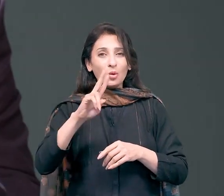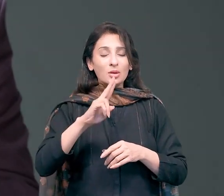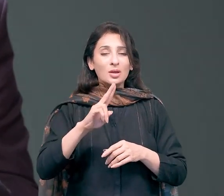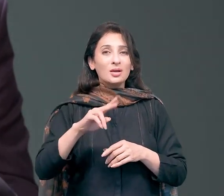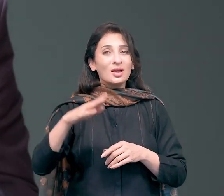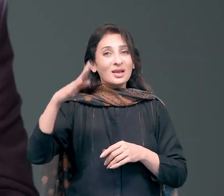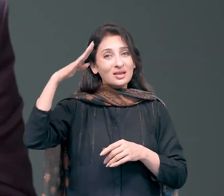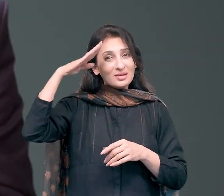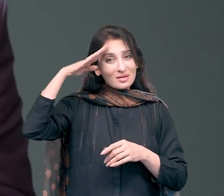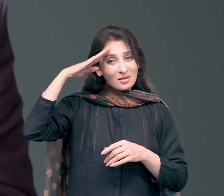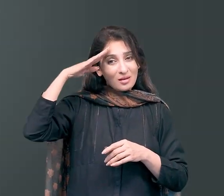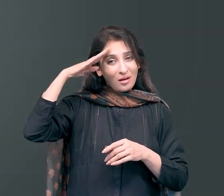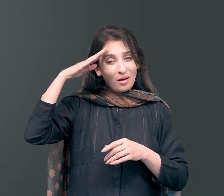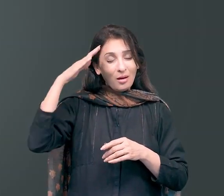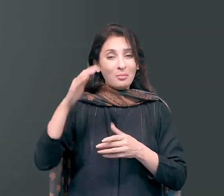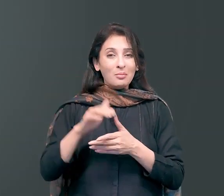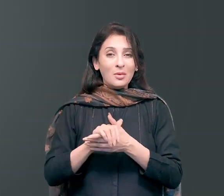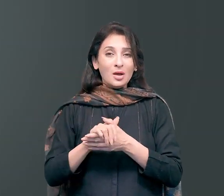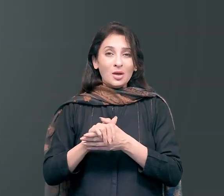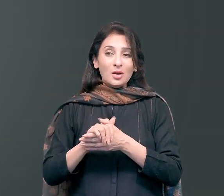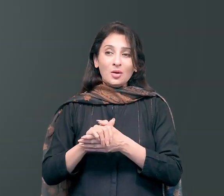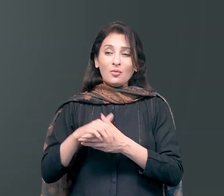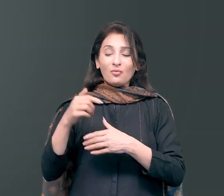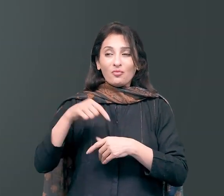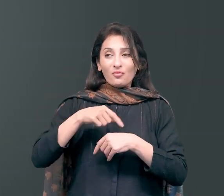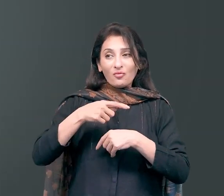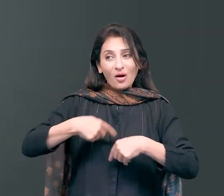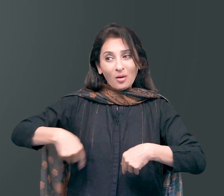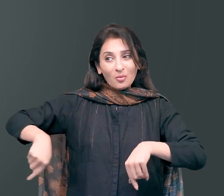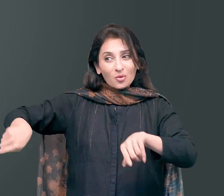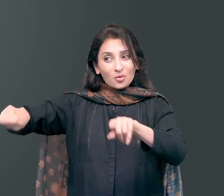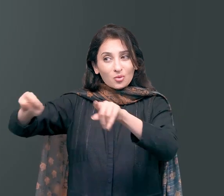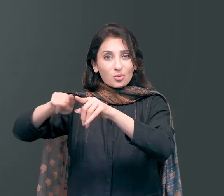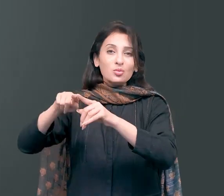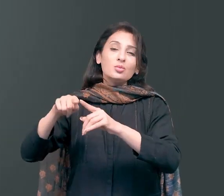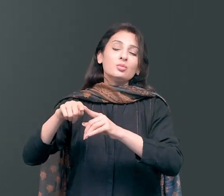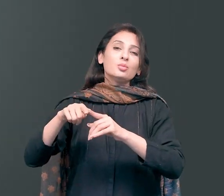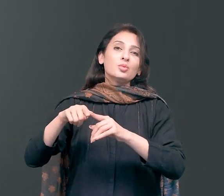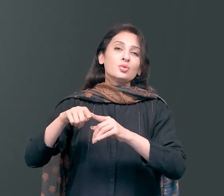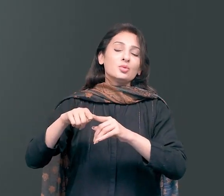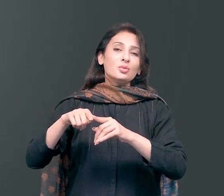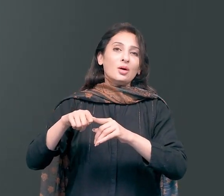شکل نہیں دکھائی دے سکتی۔ تو قائد اعظم محمد علی جناح نے